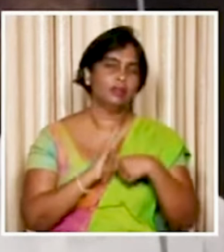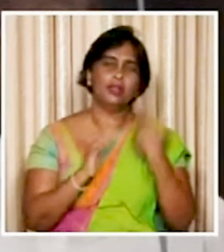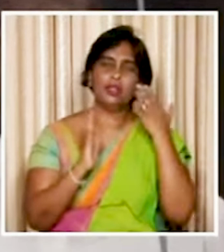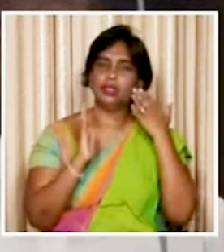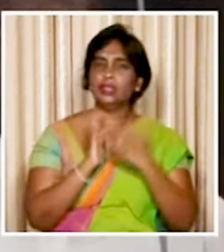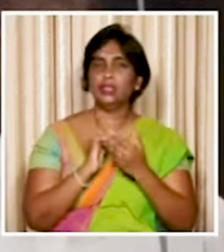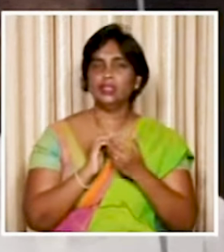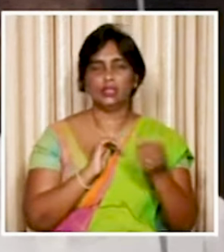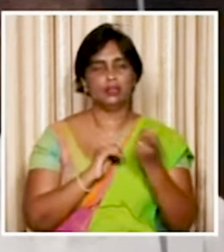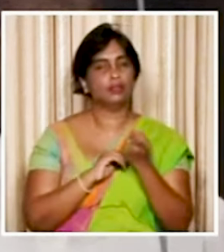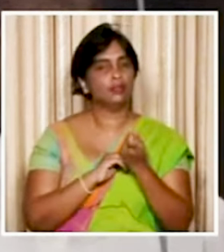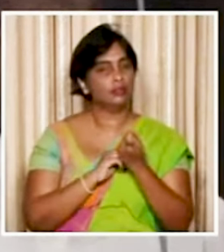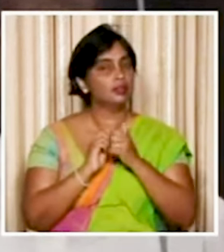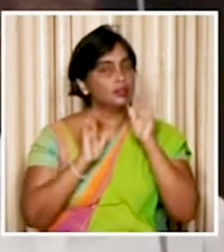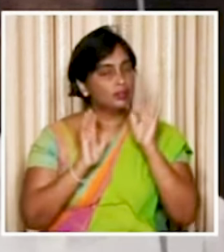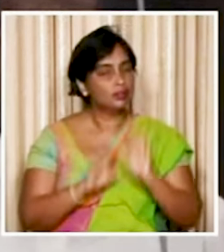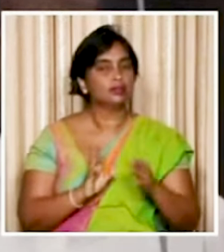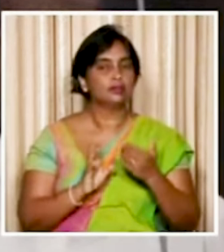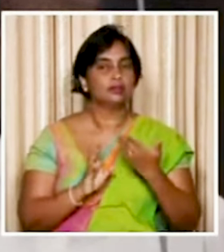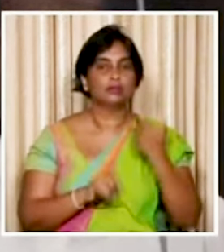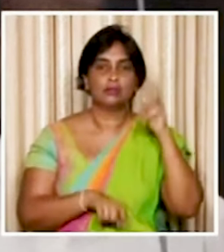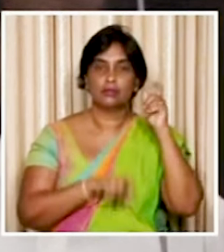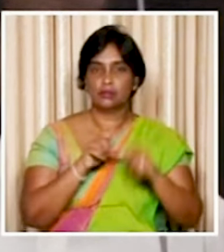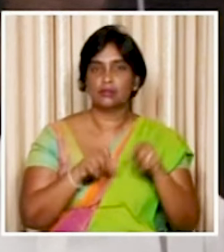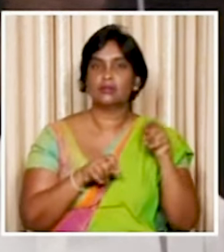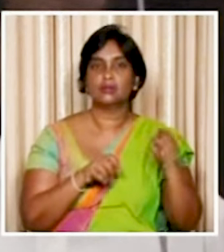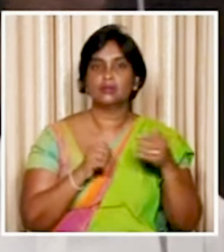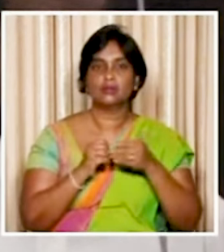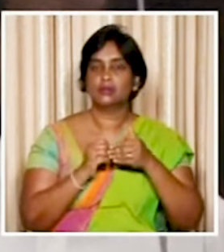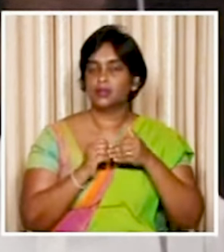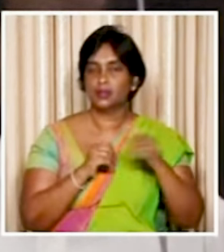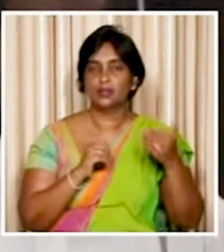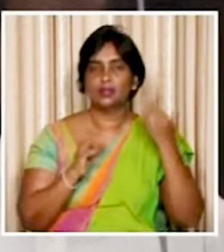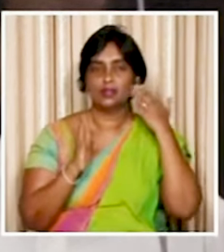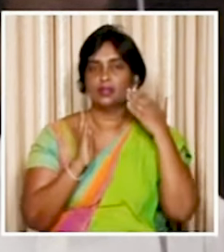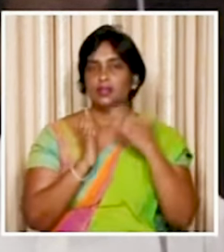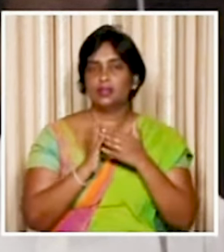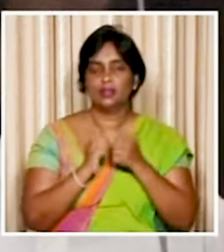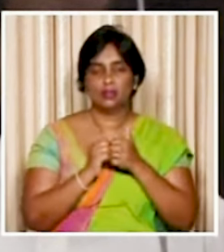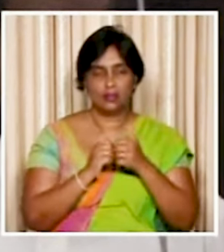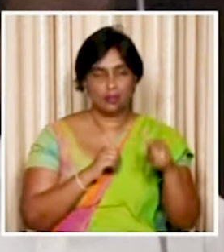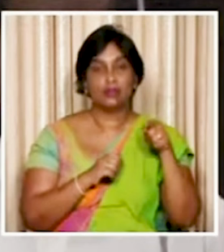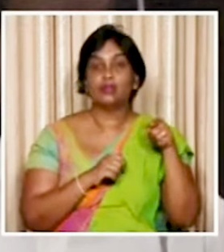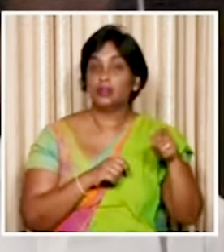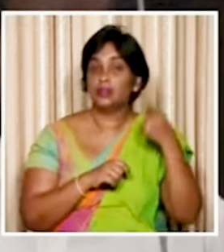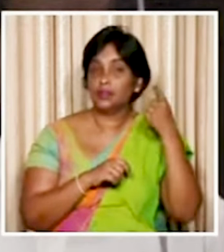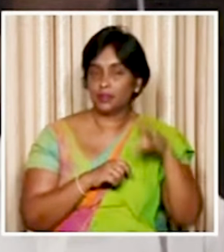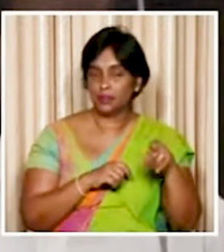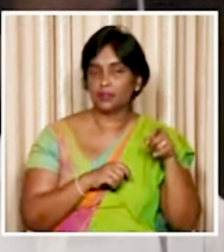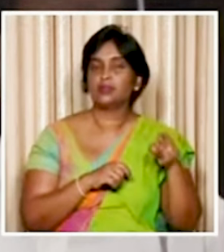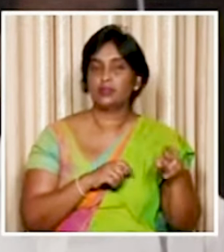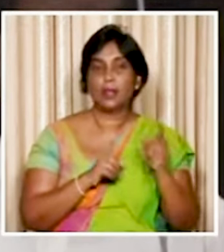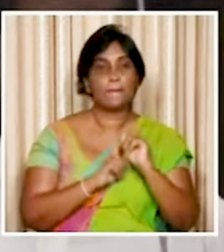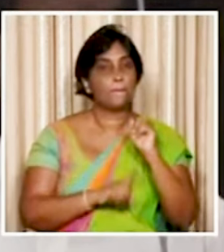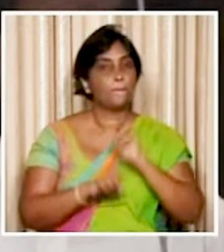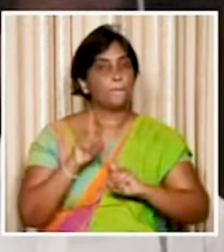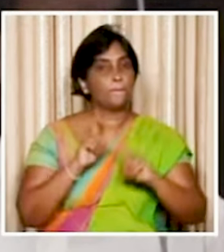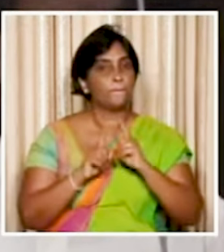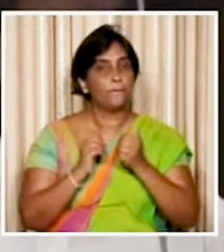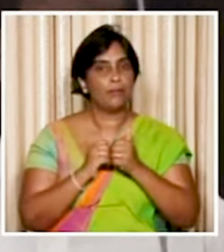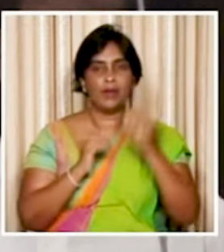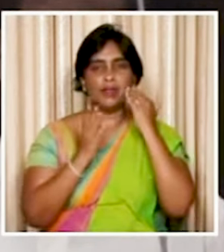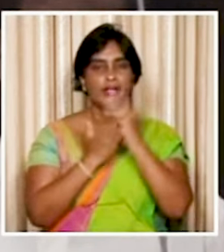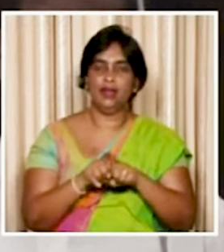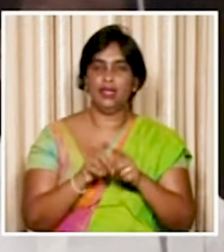என்று விவரிக்கப்பட்டிருக்கிறது. இந்த பாராளுமன்றம் அவர்களுக்கு எதிராக என்ன நடவடிக்கை எடுக்க